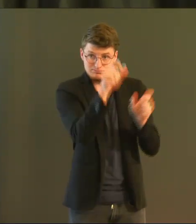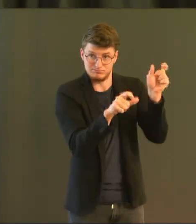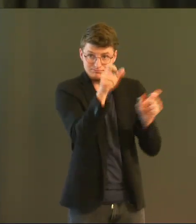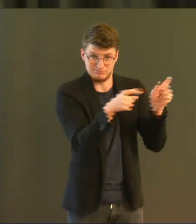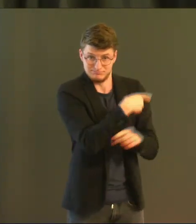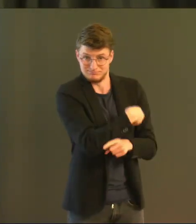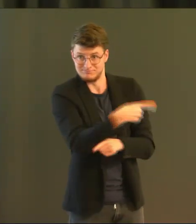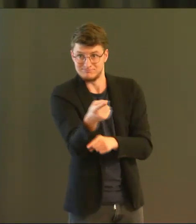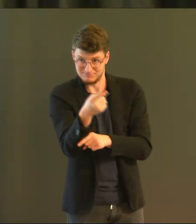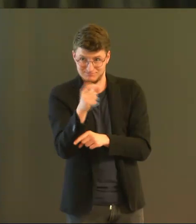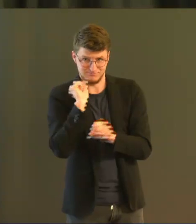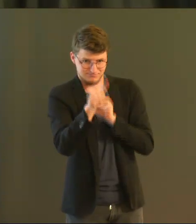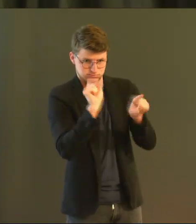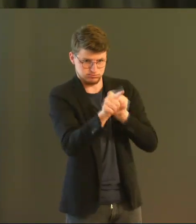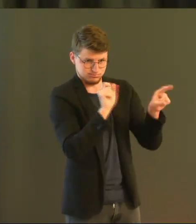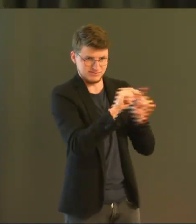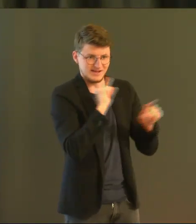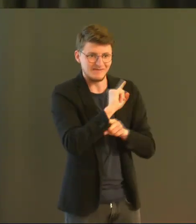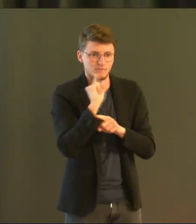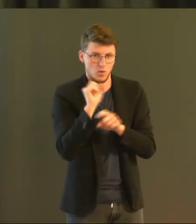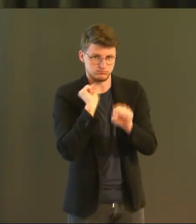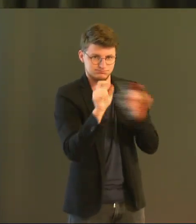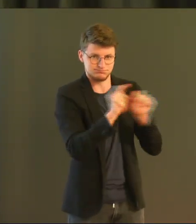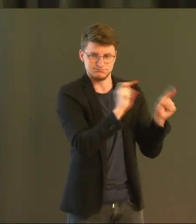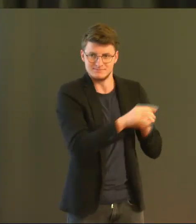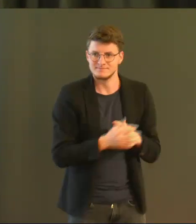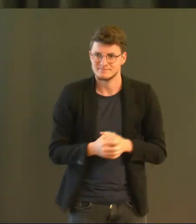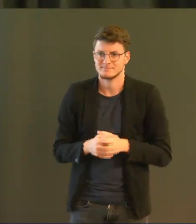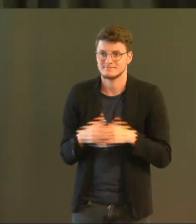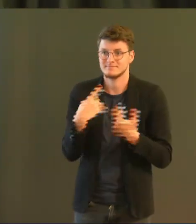2002-2006 le m